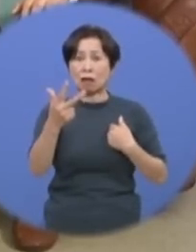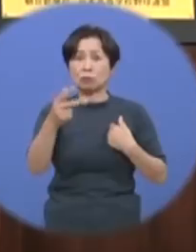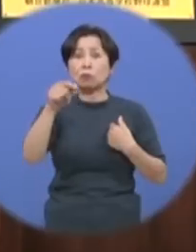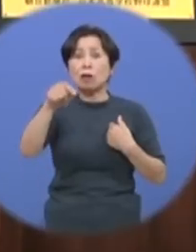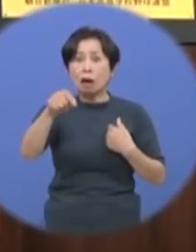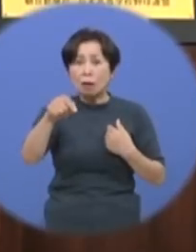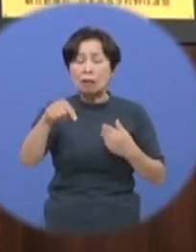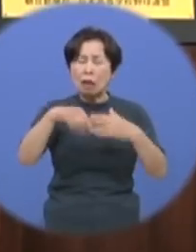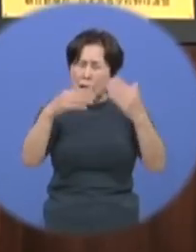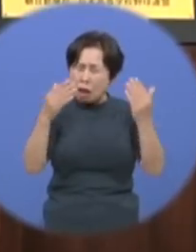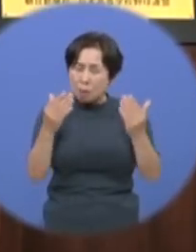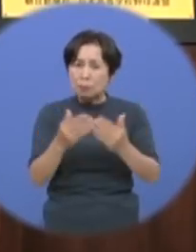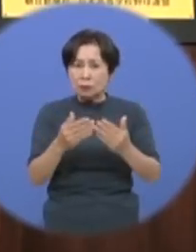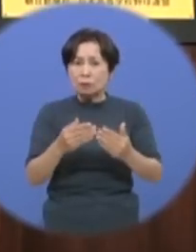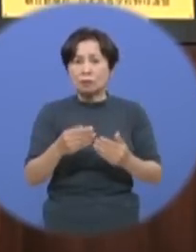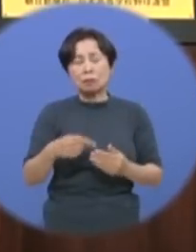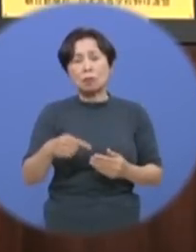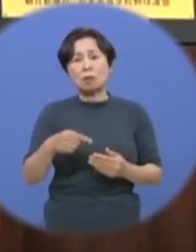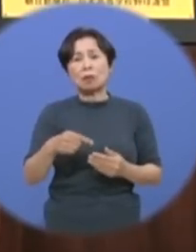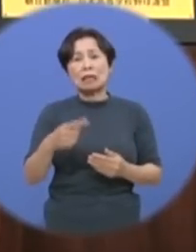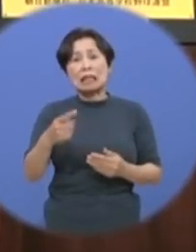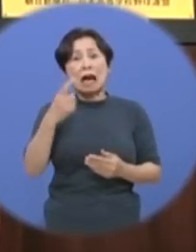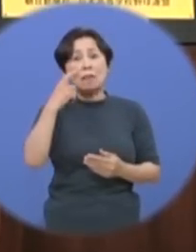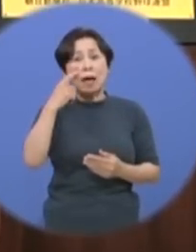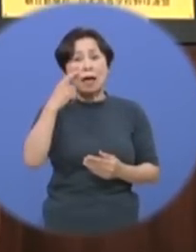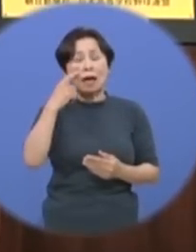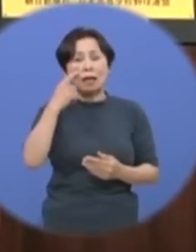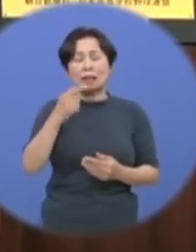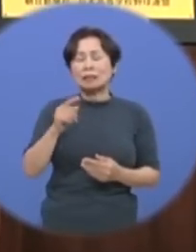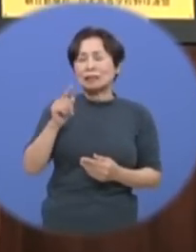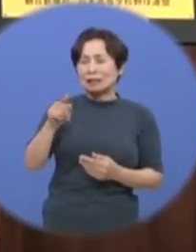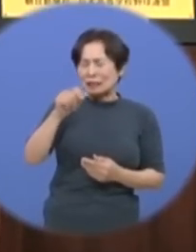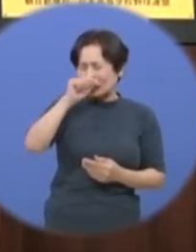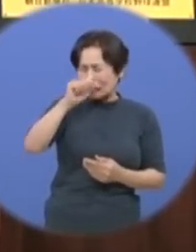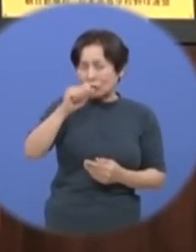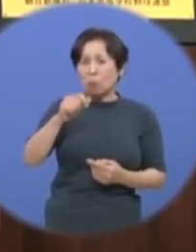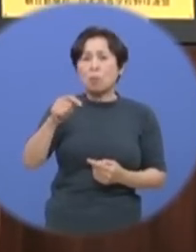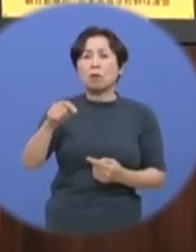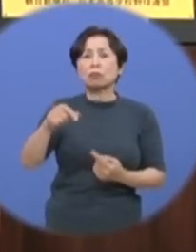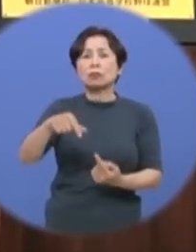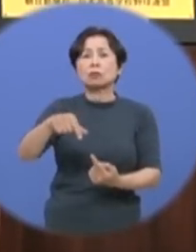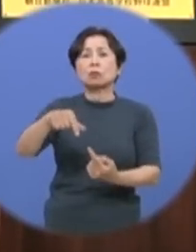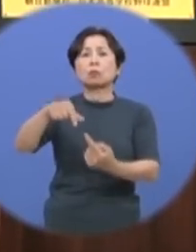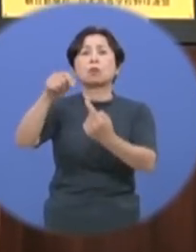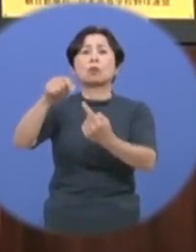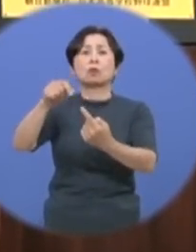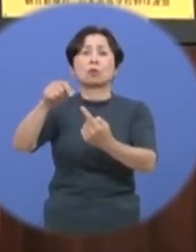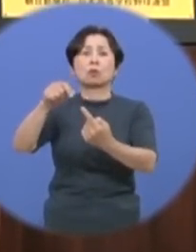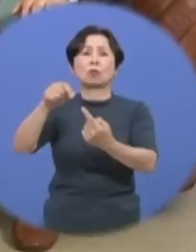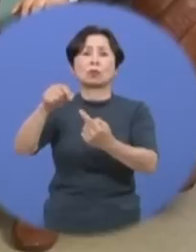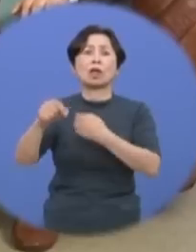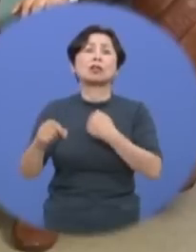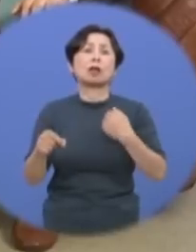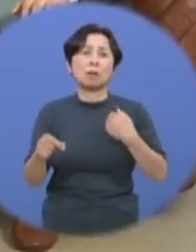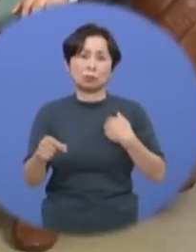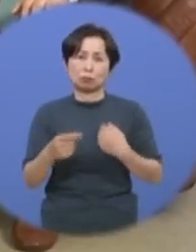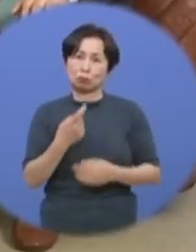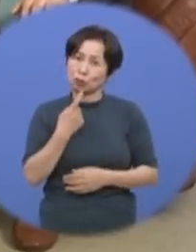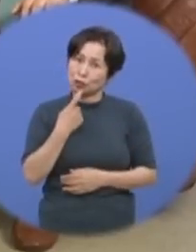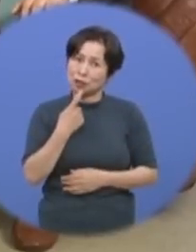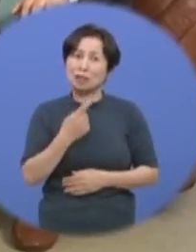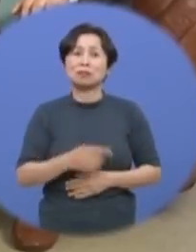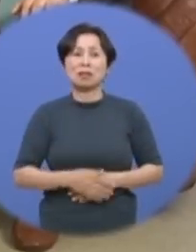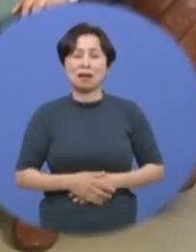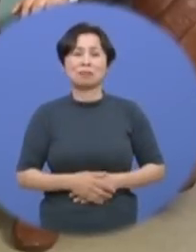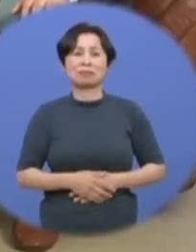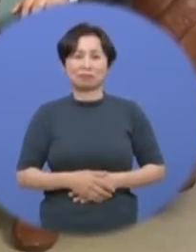カムあれはやっぱり不思議ですねはいおっしゃー d 感じで持っていくんですよねでもう一